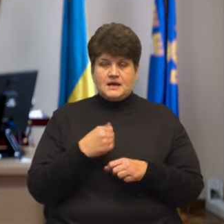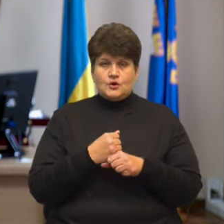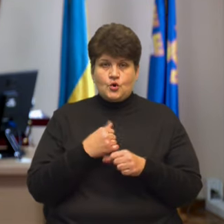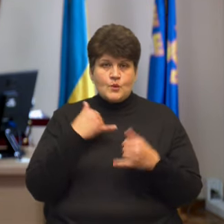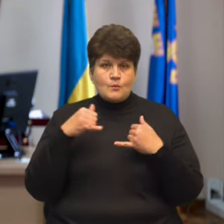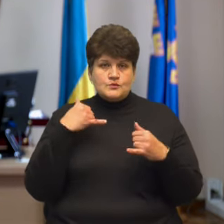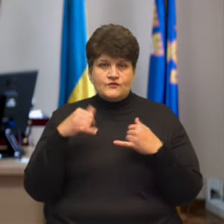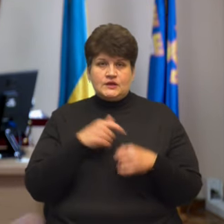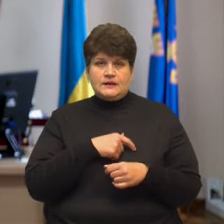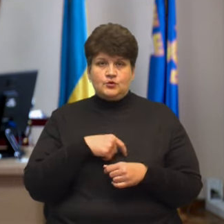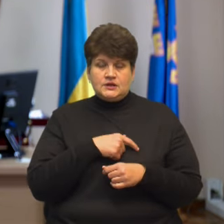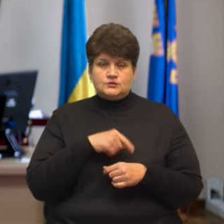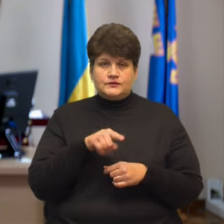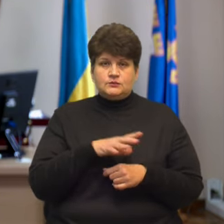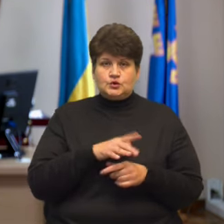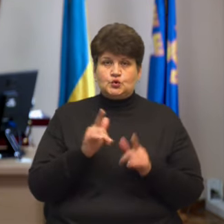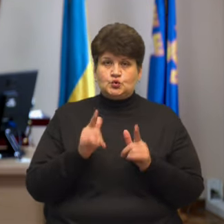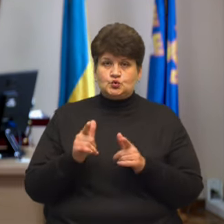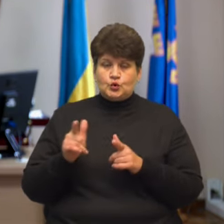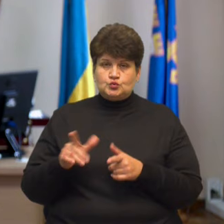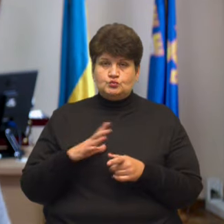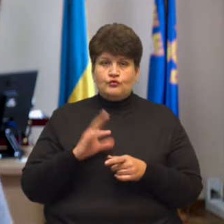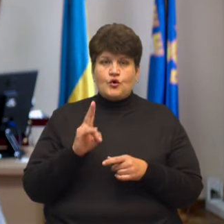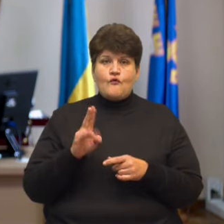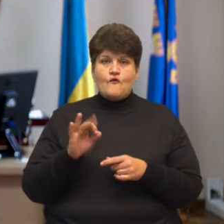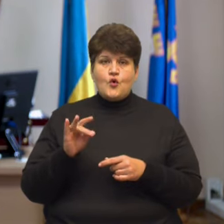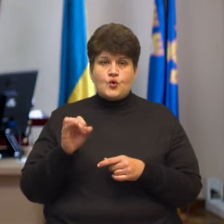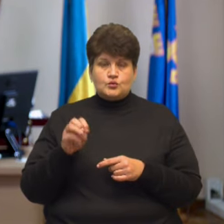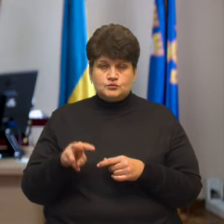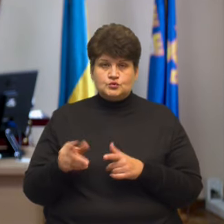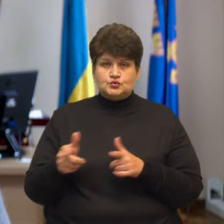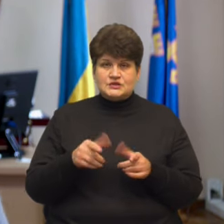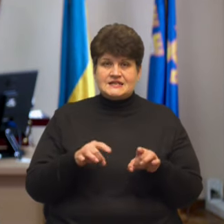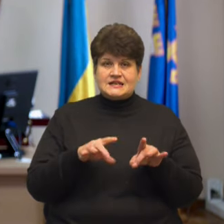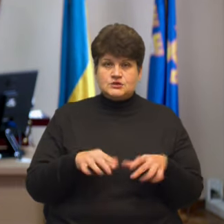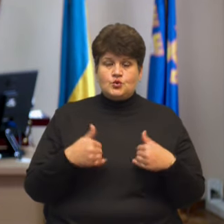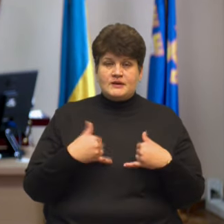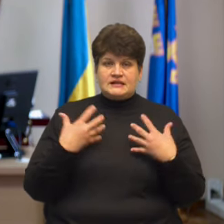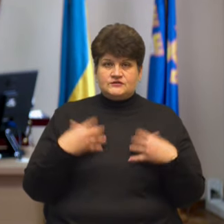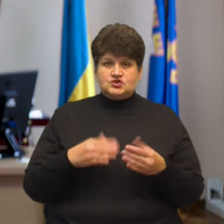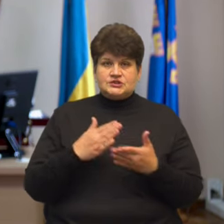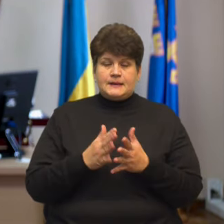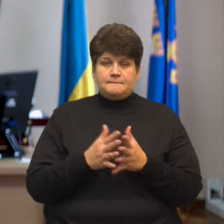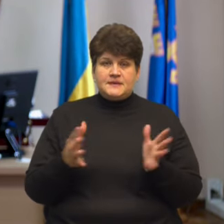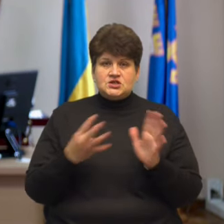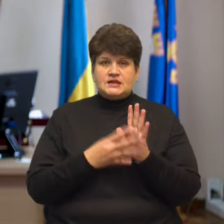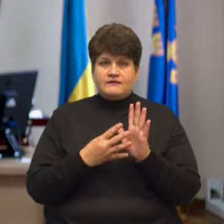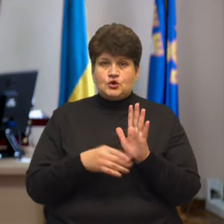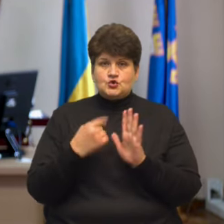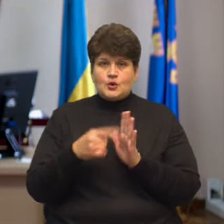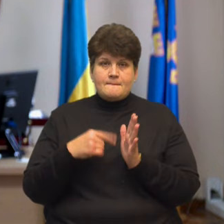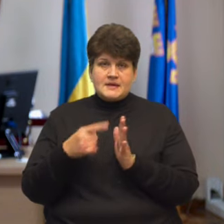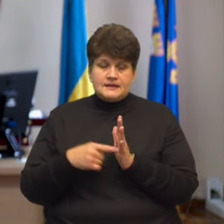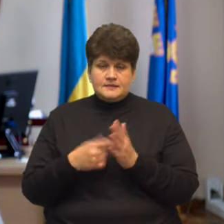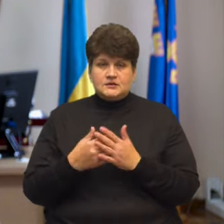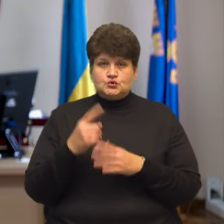депутатів щоб вони були готові щоб був кворум готуються рішення уже У мене є більше 90 питань майже до 100